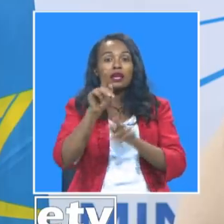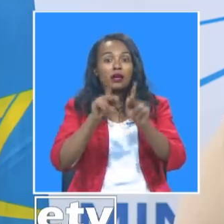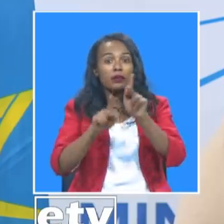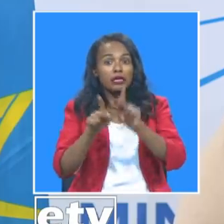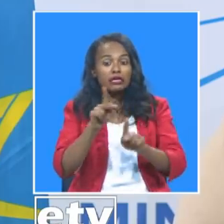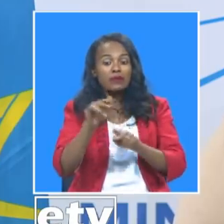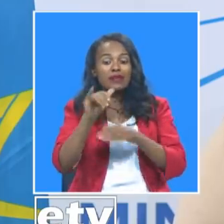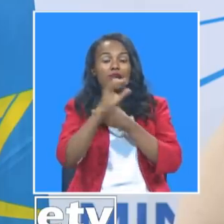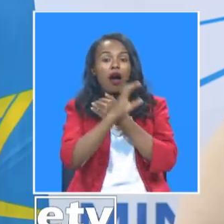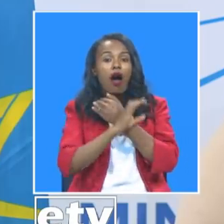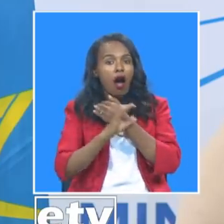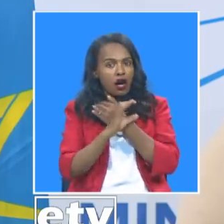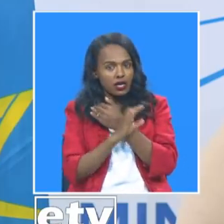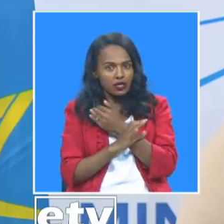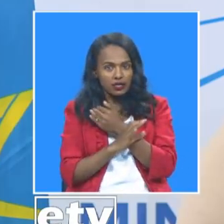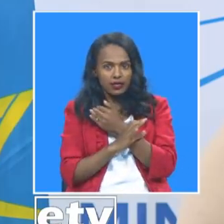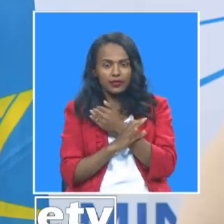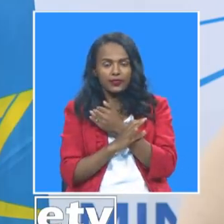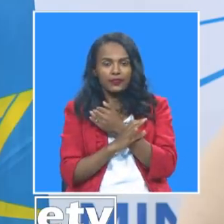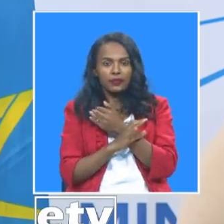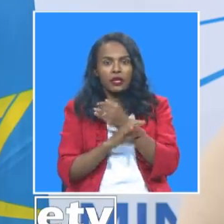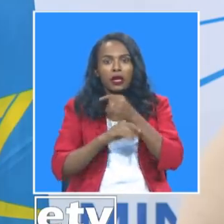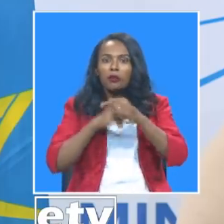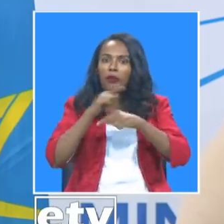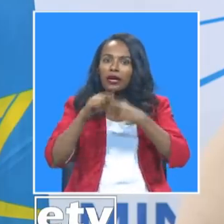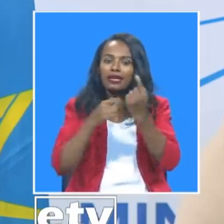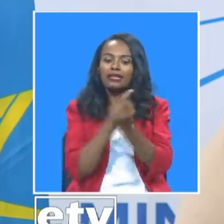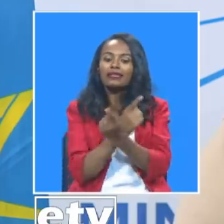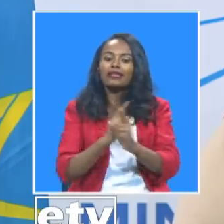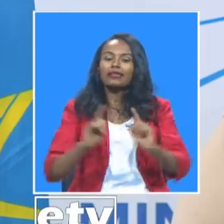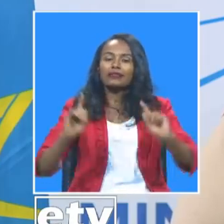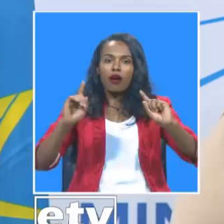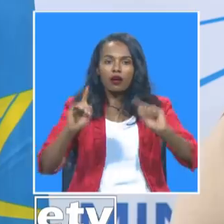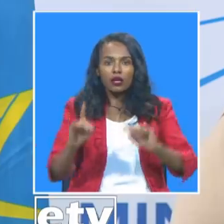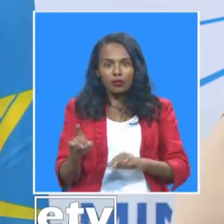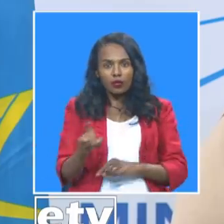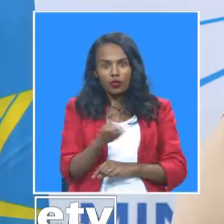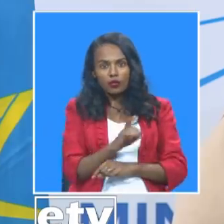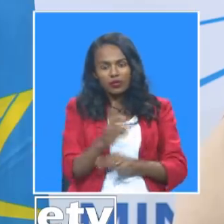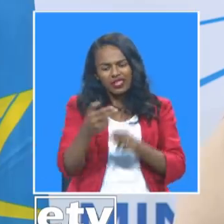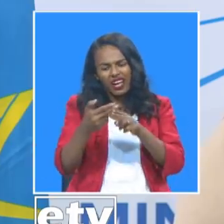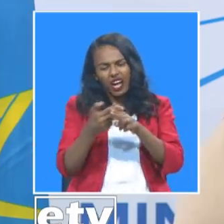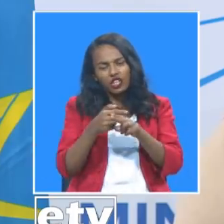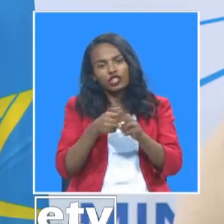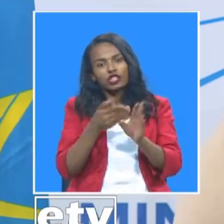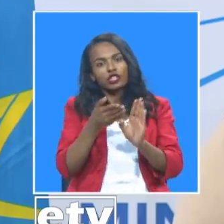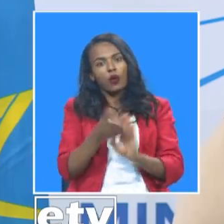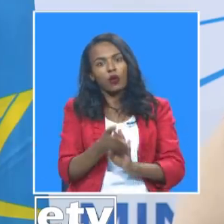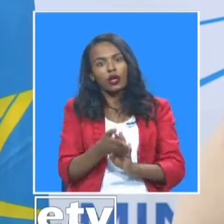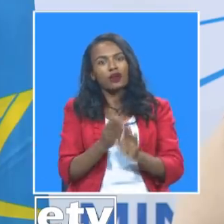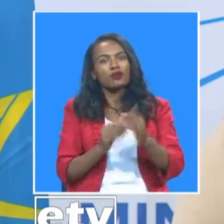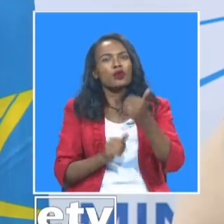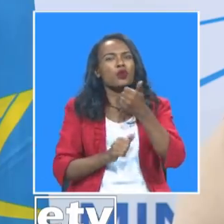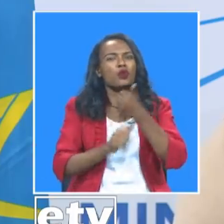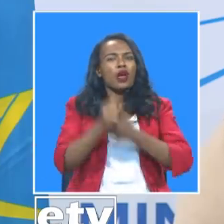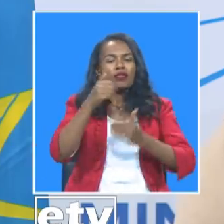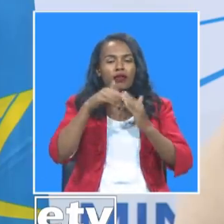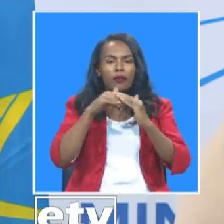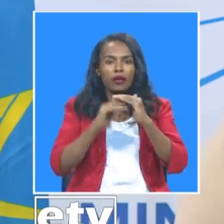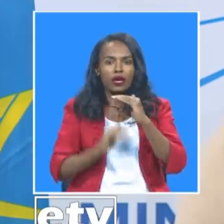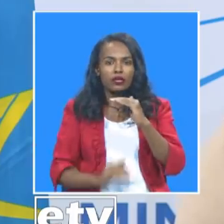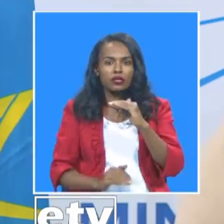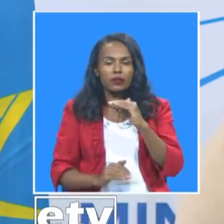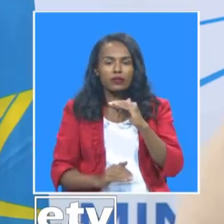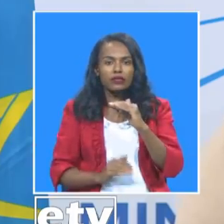እና እንደ ሀገር በሂደት ነጻ ምንሆንበት ከአጭር ጊዜ አኳያ ደግሞ ጉዳት